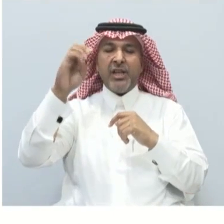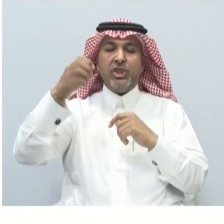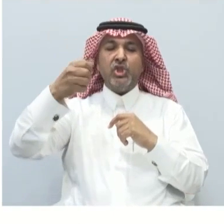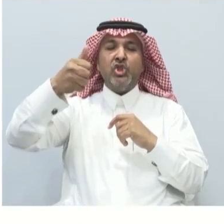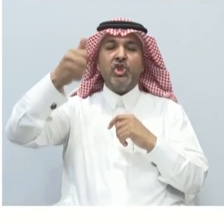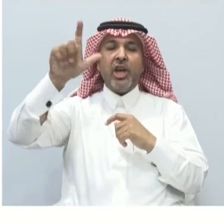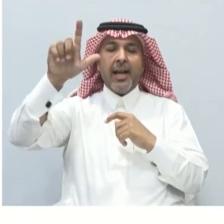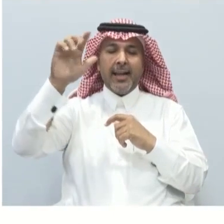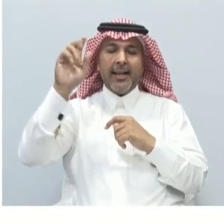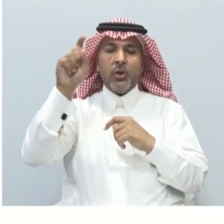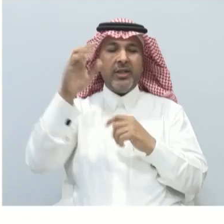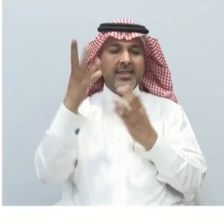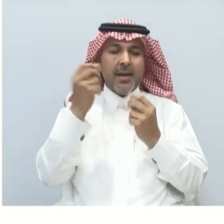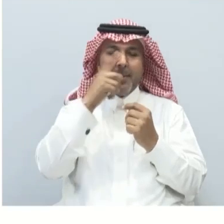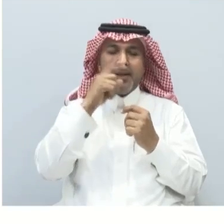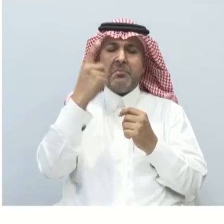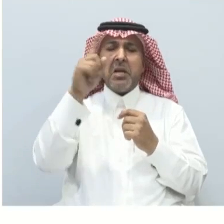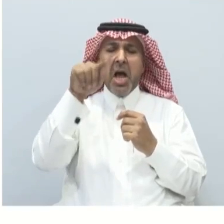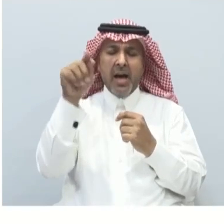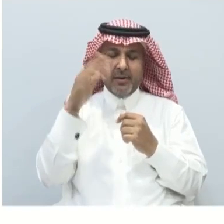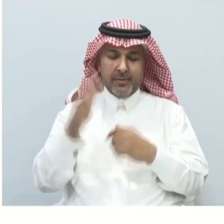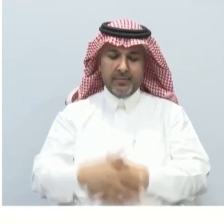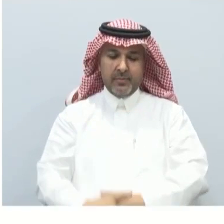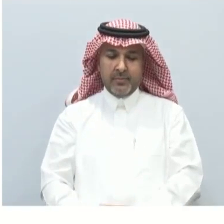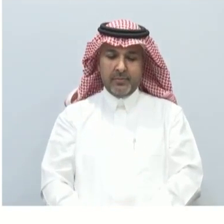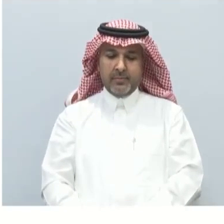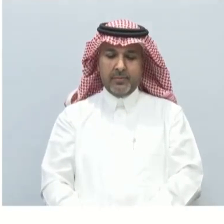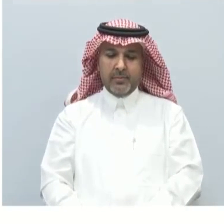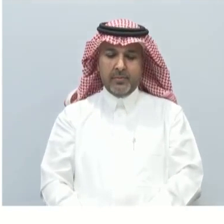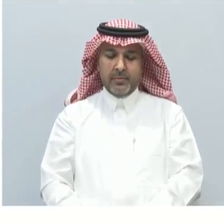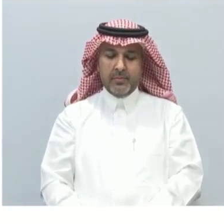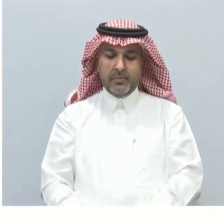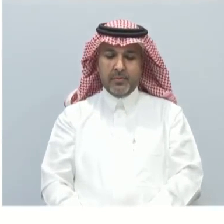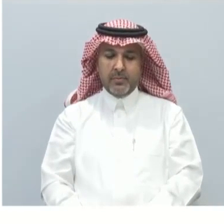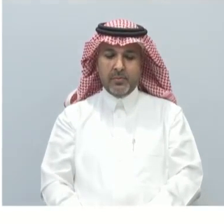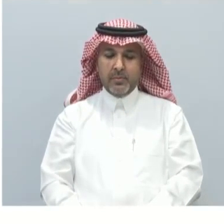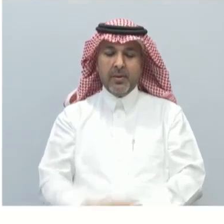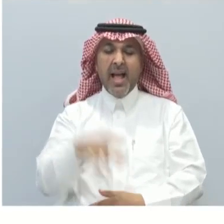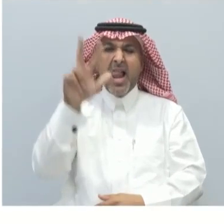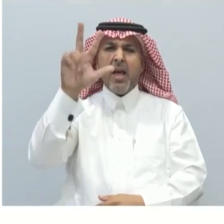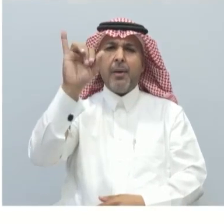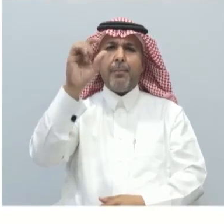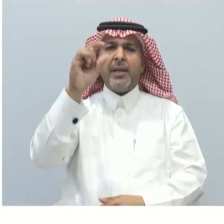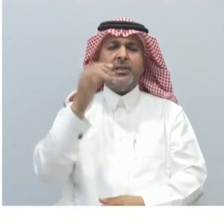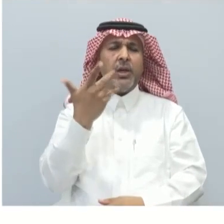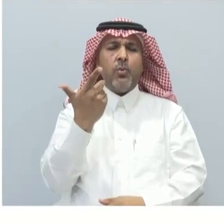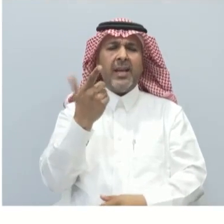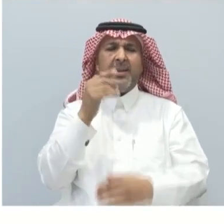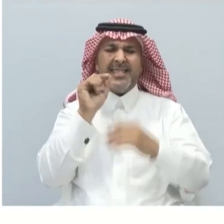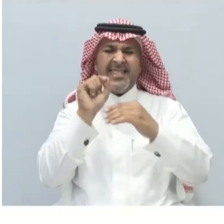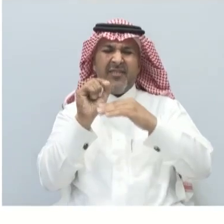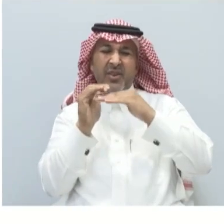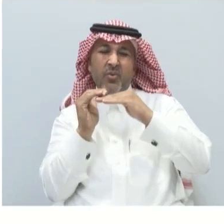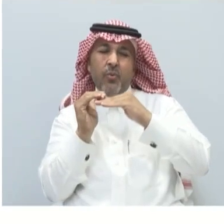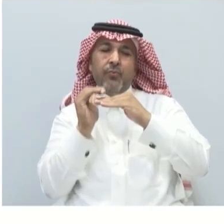من اليسار تغطي اما بالنسبه لي داله بالنسبه للمدرسه نجد انه يبدا من الصفر